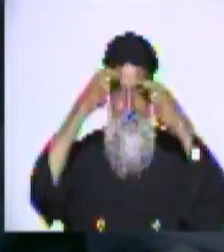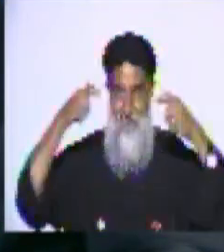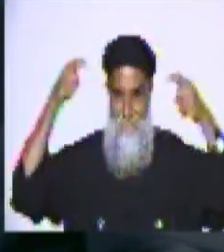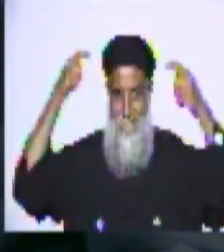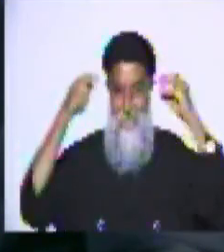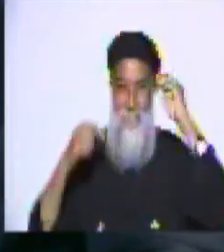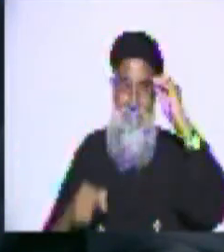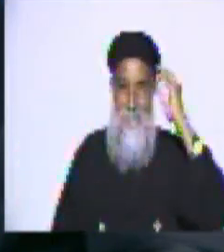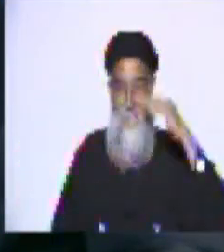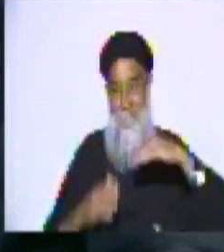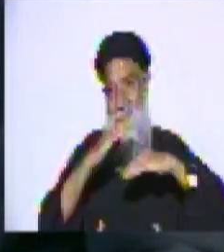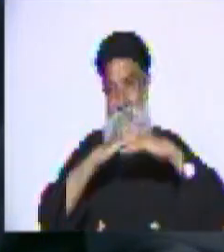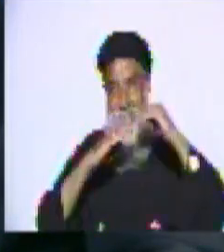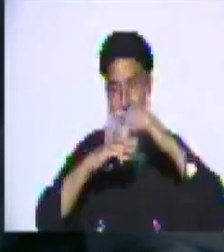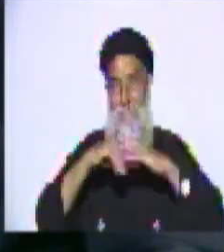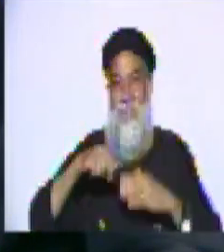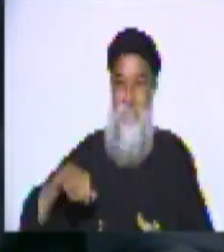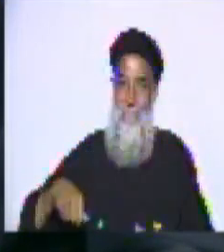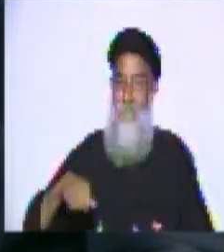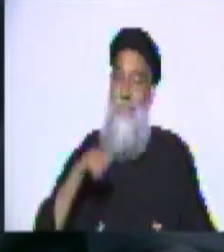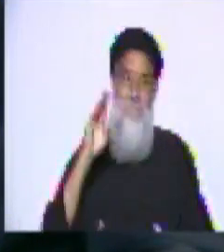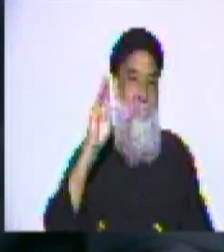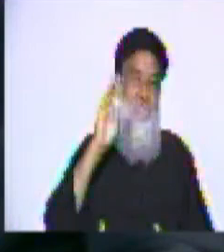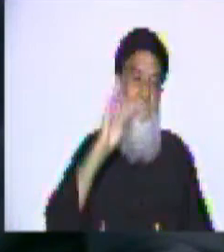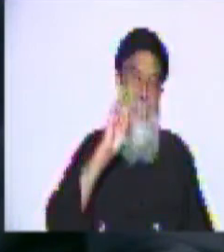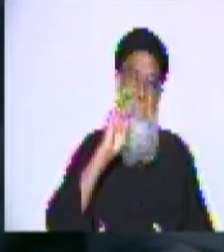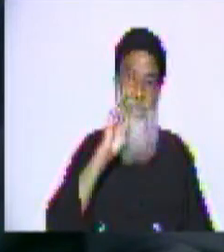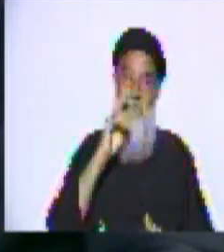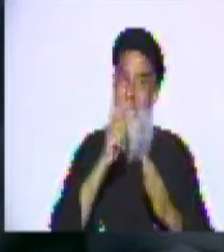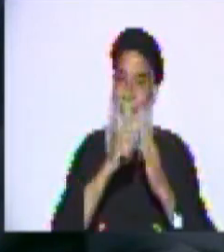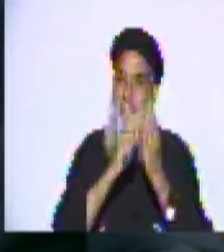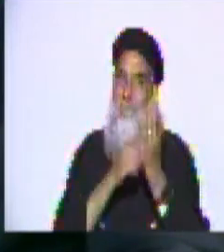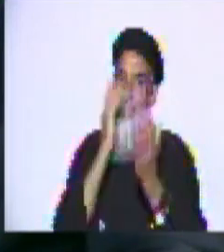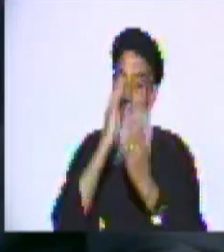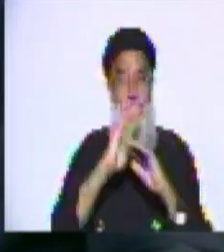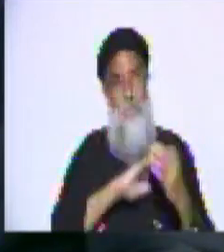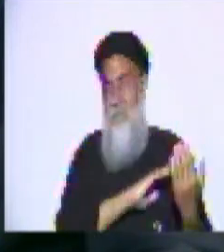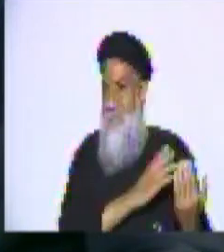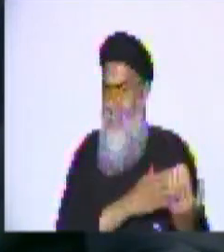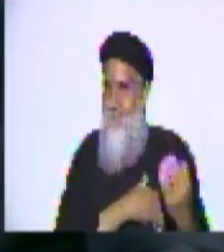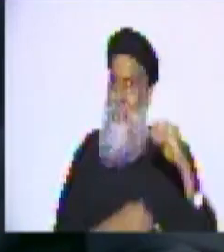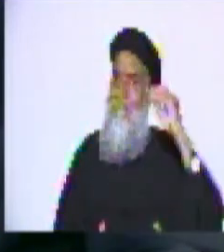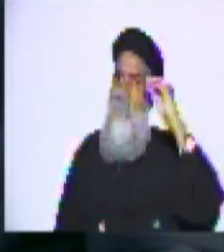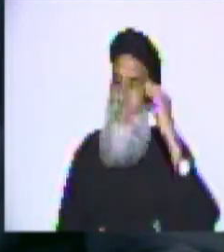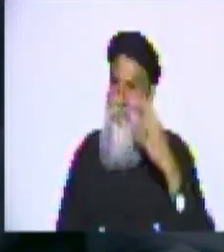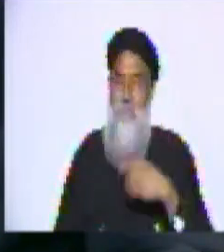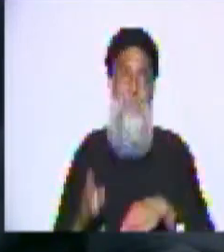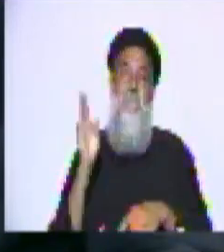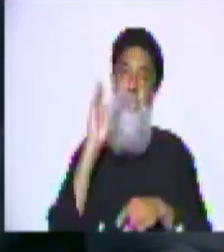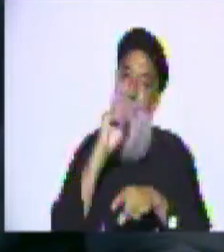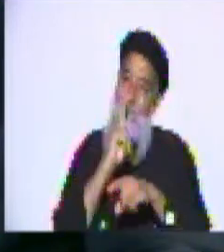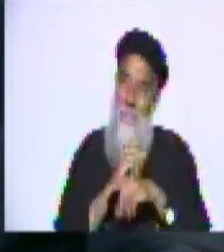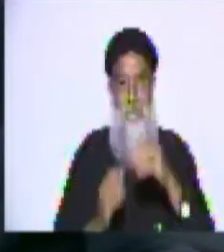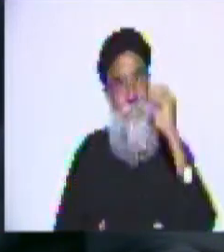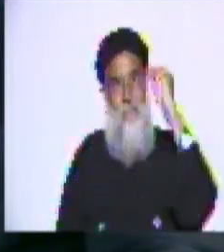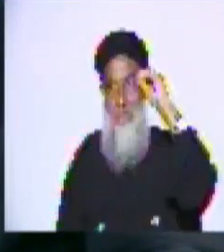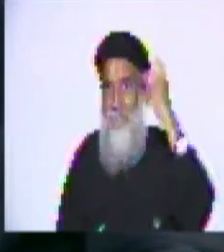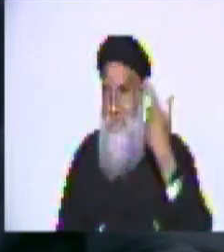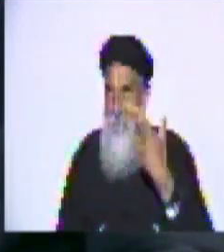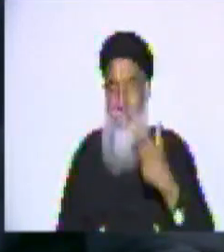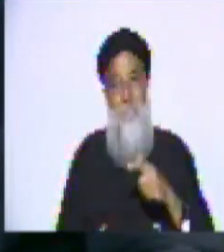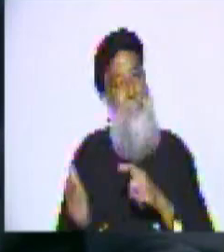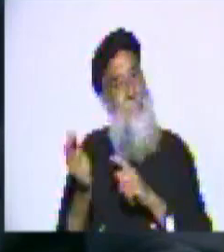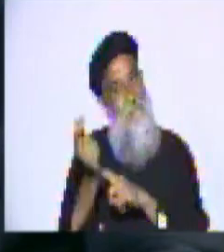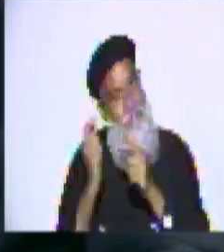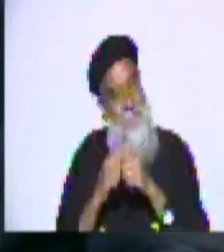هي العقيدة، أهمية العقيدة، مصادر العقيدة، لمين نشرح العقيدة، هل السيد المسيح